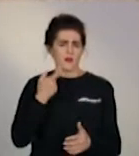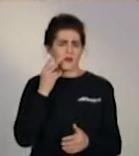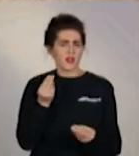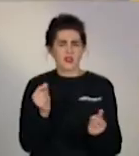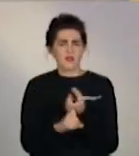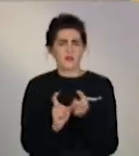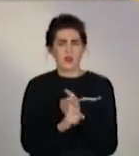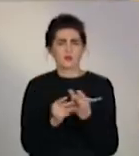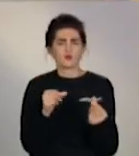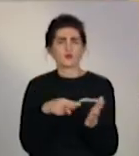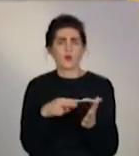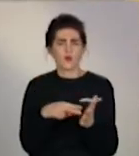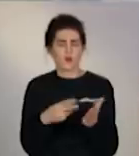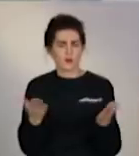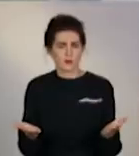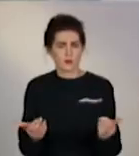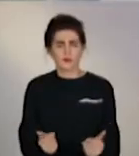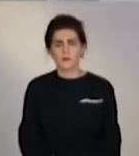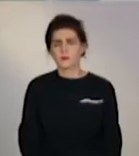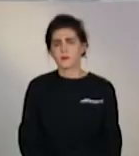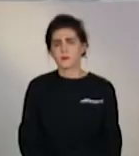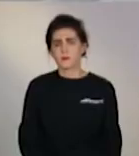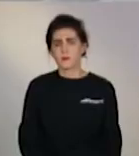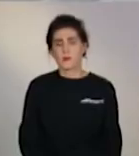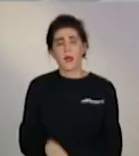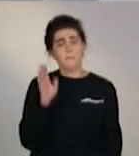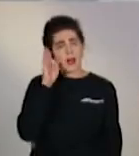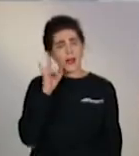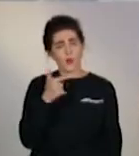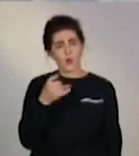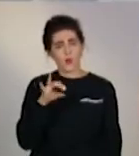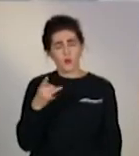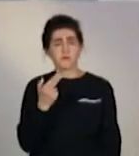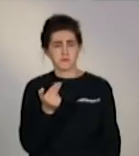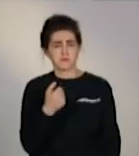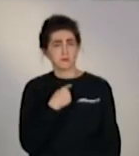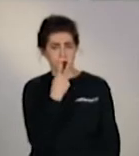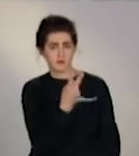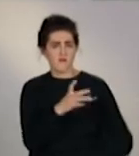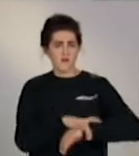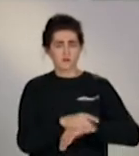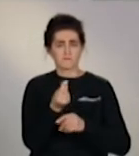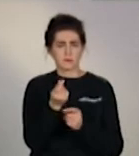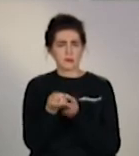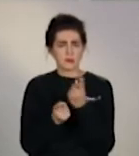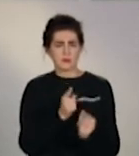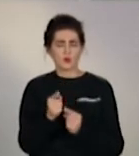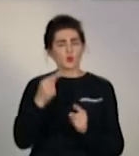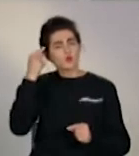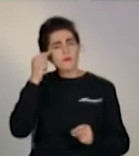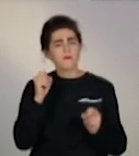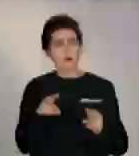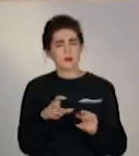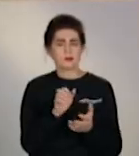зависимости от того, сколько он стоит. Ну. Натомість пан Ігор побачив, як змінилася вартість, і вже розмірковує над тим,